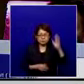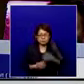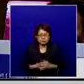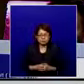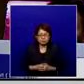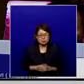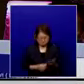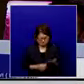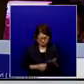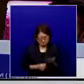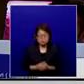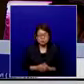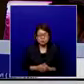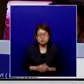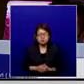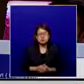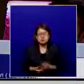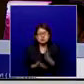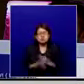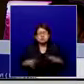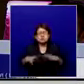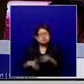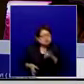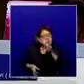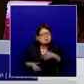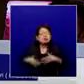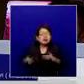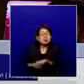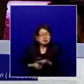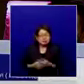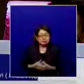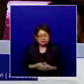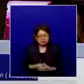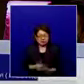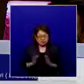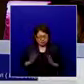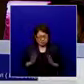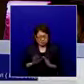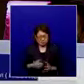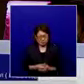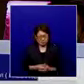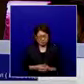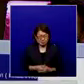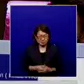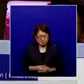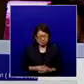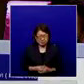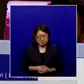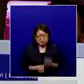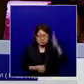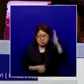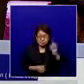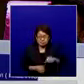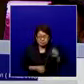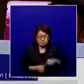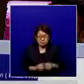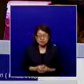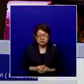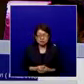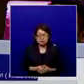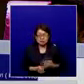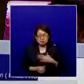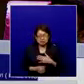เชิญนะ ดีแล้วขอพักกินน้ำหน่อย ไปบุญเชิญนะครับ ขอบคุณครับท่านประธาน ไปบุญประท้วงใช่ไหมฮะ สมาชิก